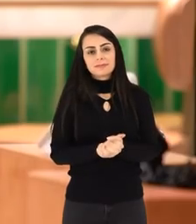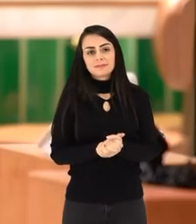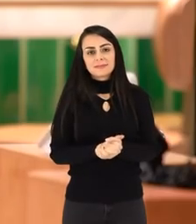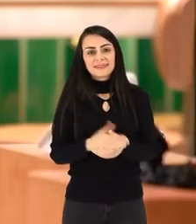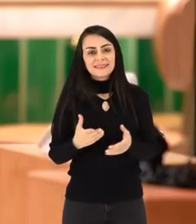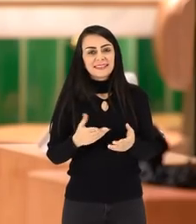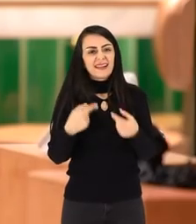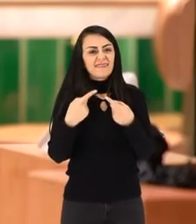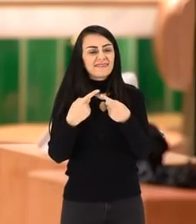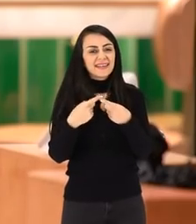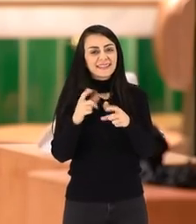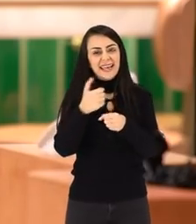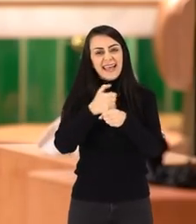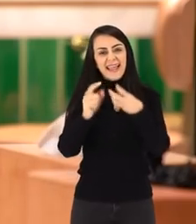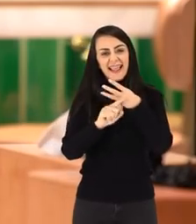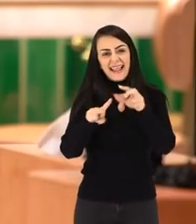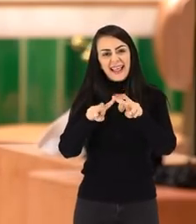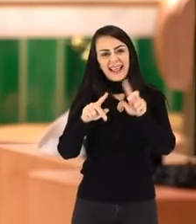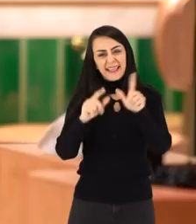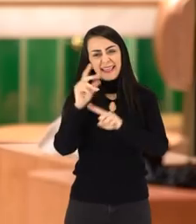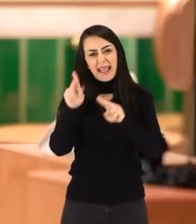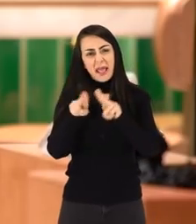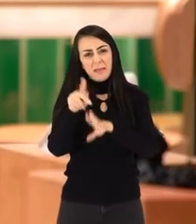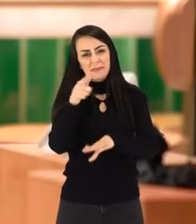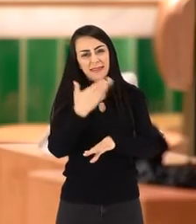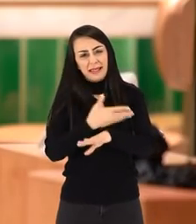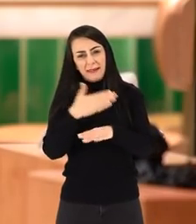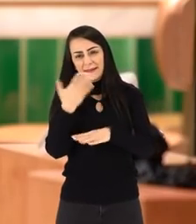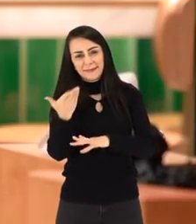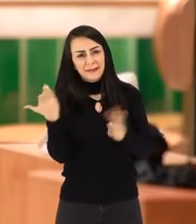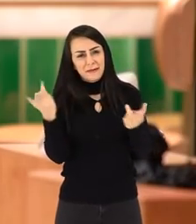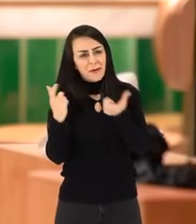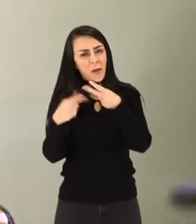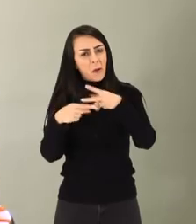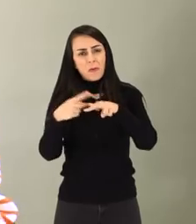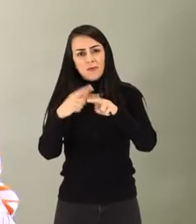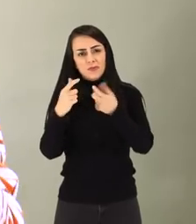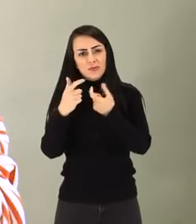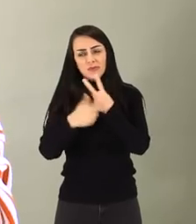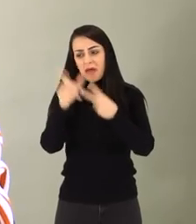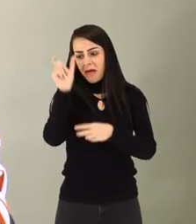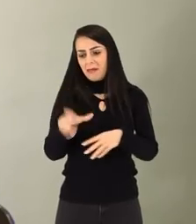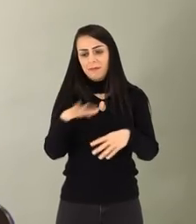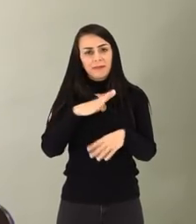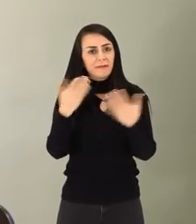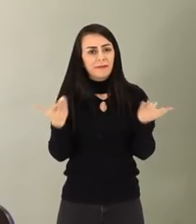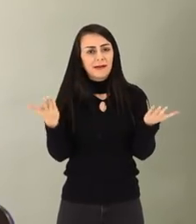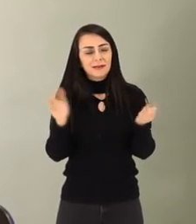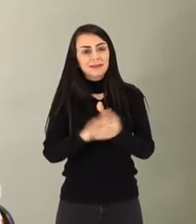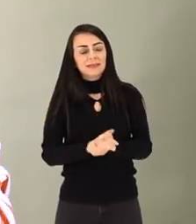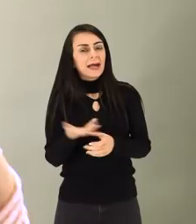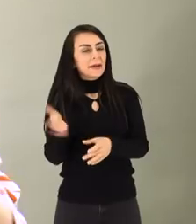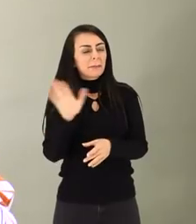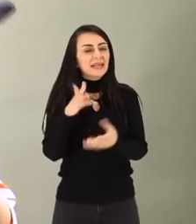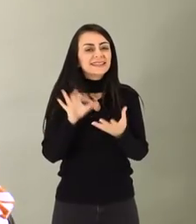farklı gezegen, evet. Gemlikli, Hacı Bektaşlı, uzaylı yani. Evet, evet. Yani